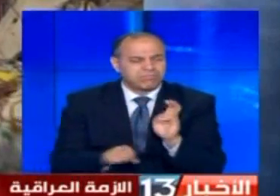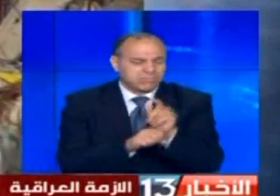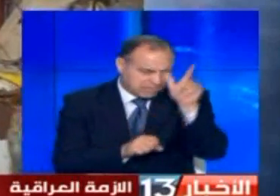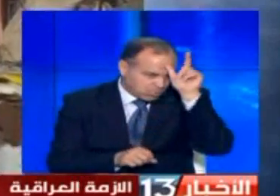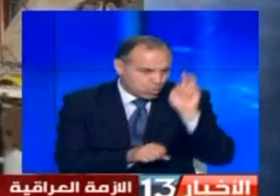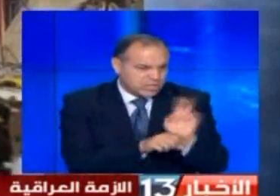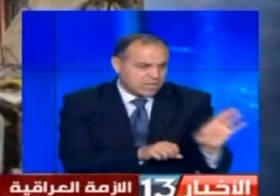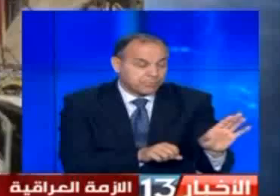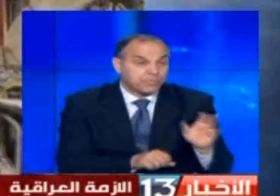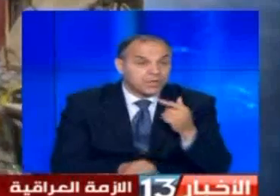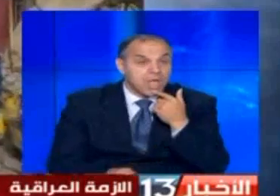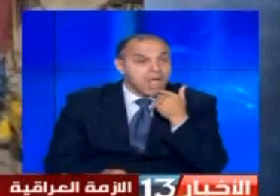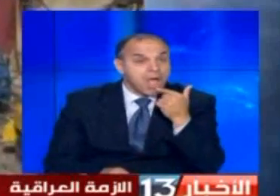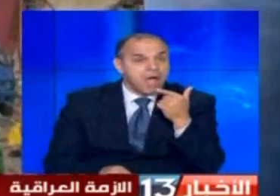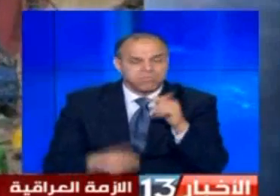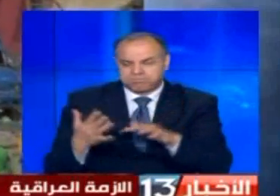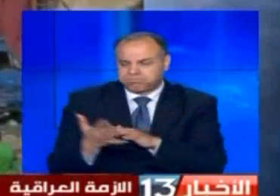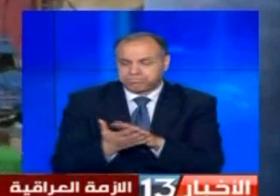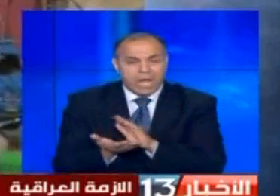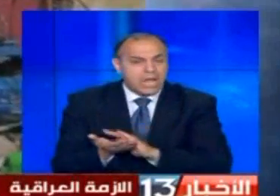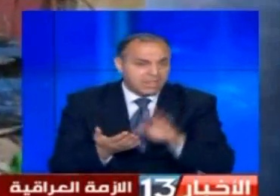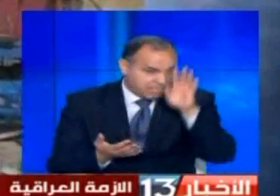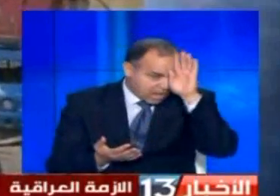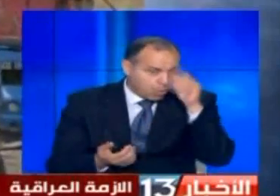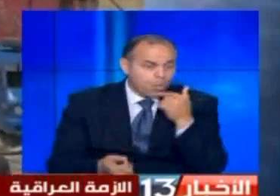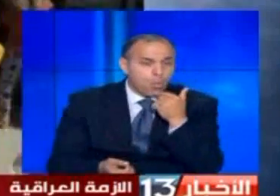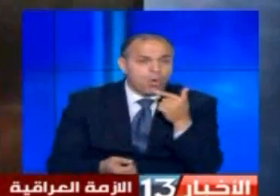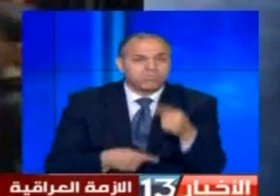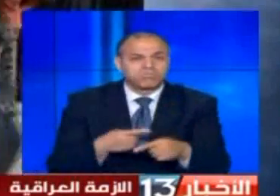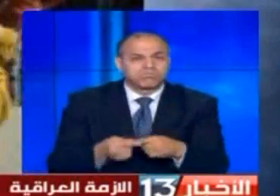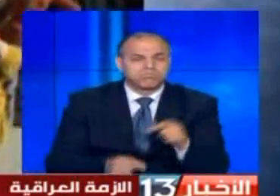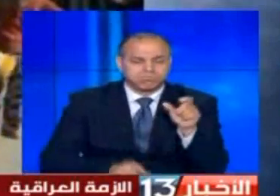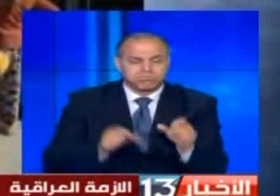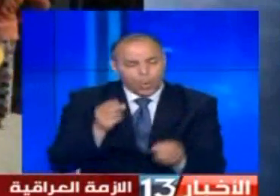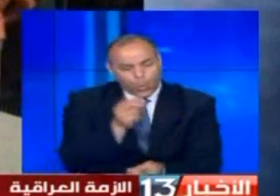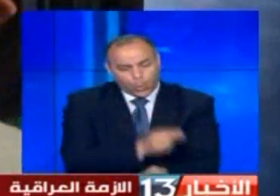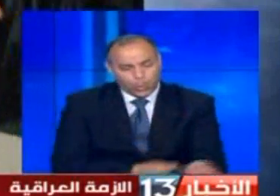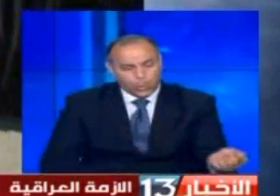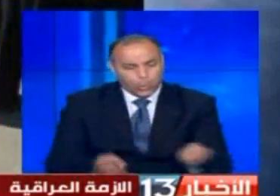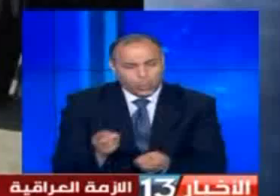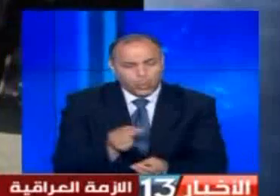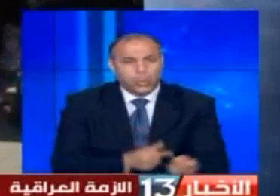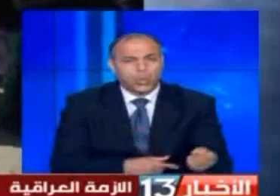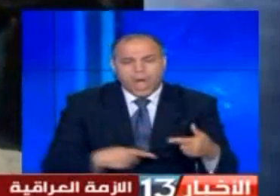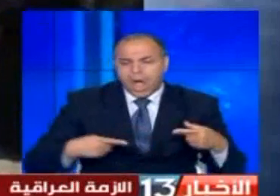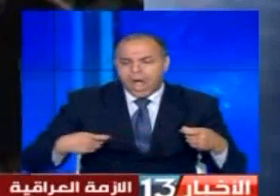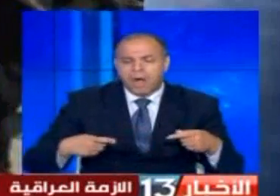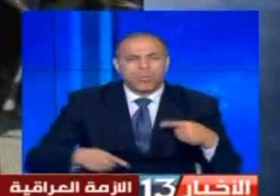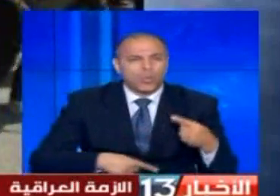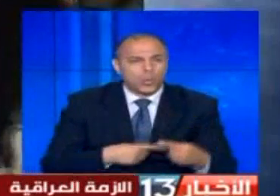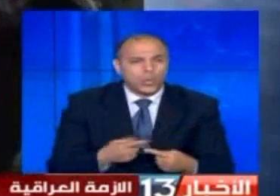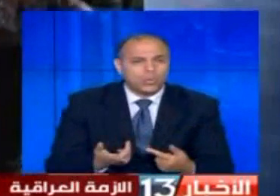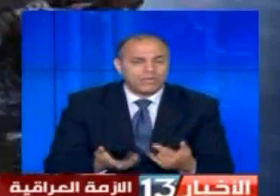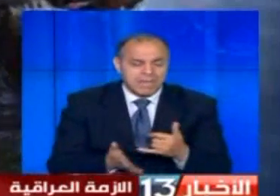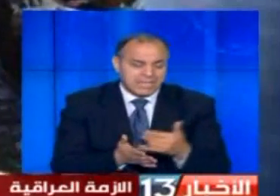هناك ومع تردي الاوضاع الميدانيه في العراق تزداد اعداد النازحين العراقيين هربا من المعارك الضاريه